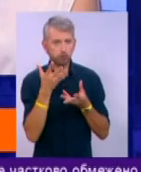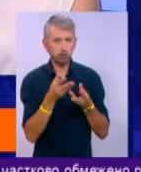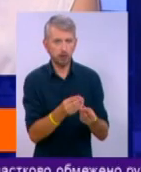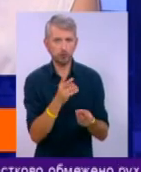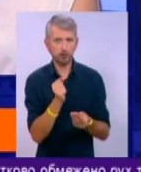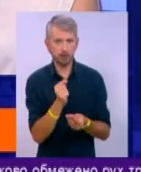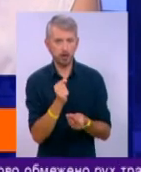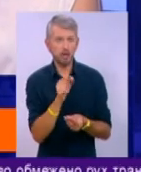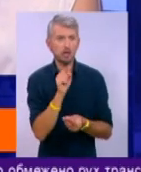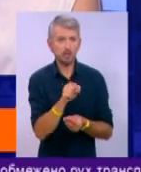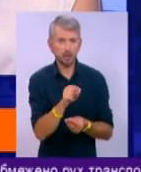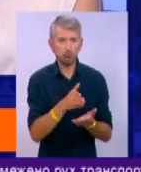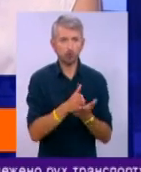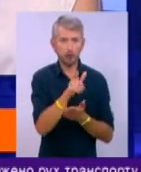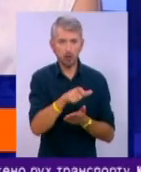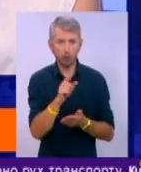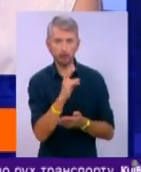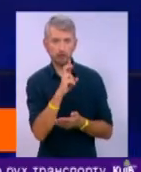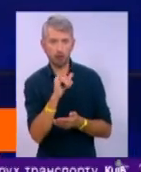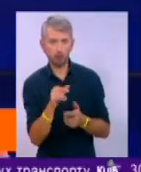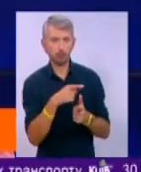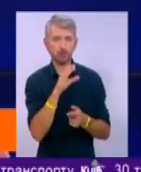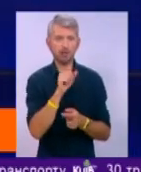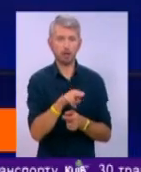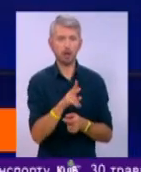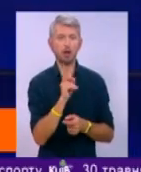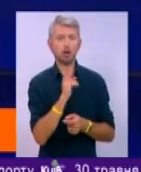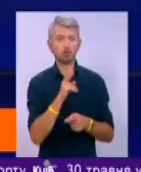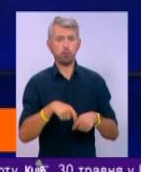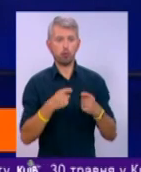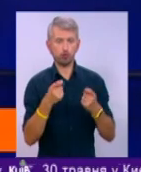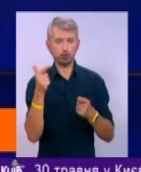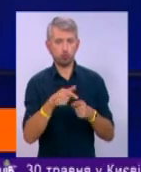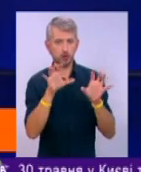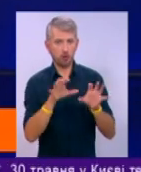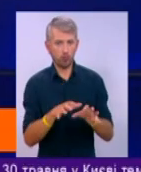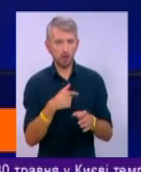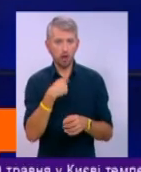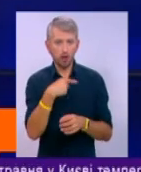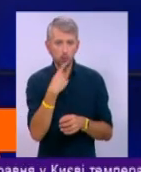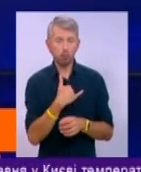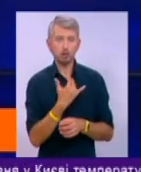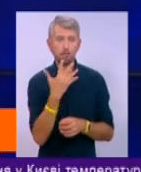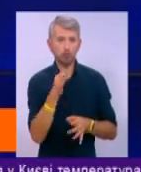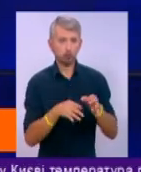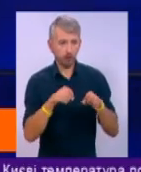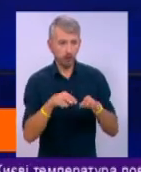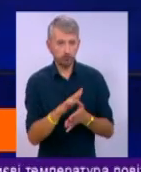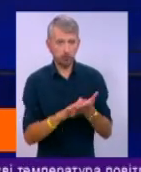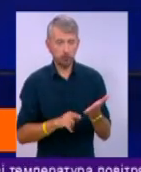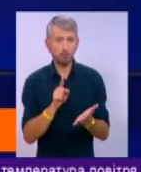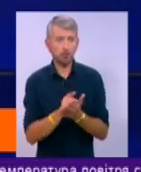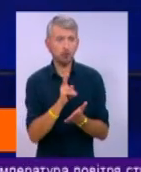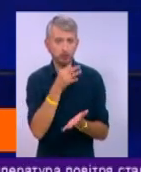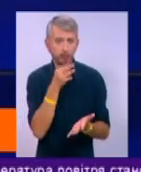на тих посадовців НАБУ, наприклад, чи САП, котрі порушують грубо закон. Я кажу, в мене 5 судових рішень, даруйте, має хтось